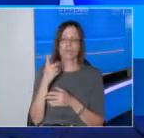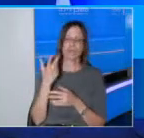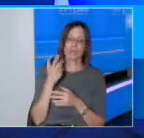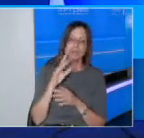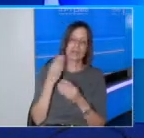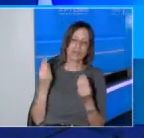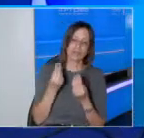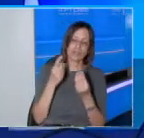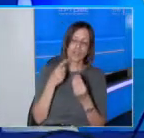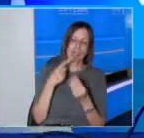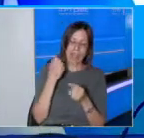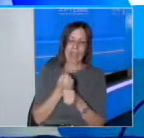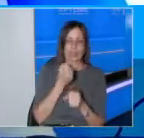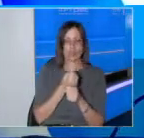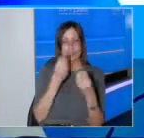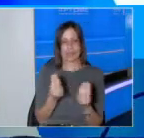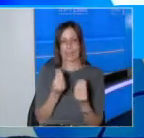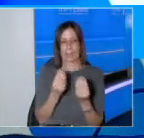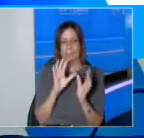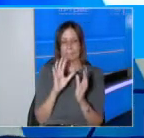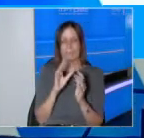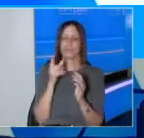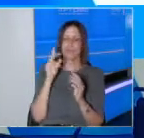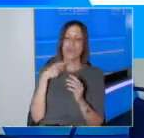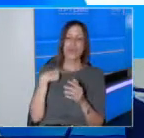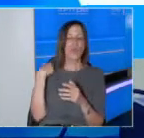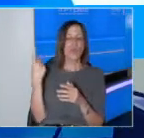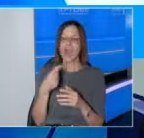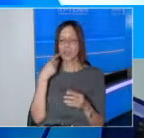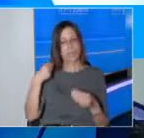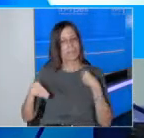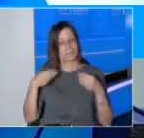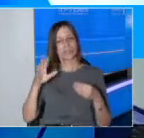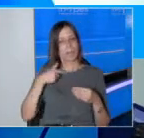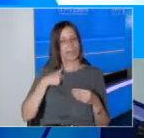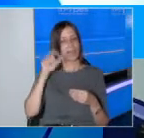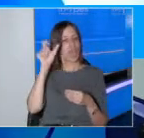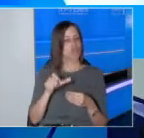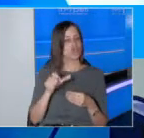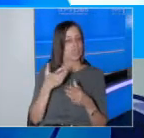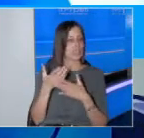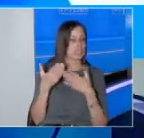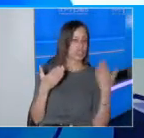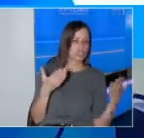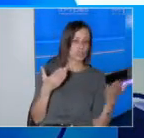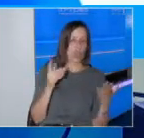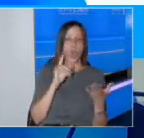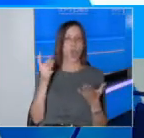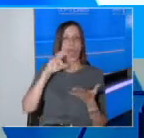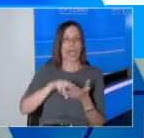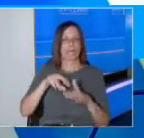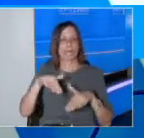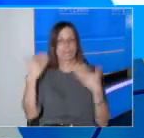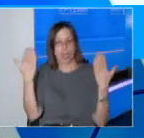את הדברים מן הכוח אל הפועל. ושוב, כולנו מתפשרים. גם אני, כאשת שמאל, אתה יודע, לא קמה